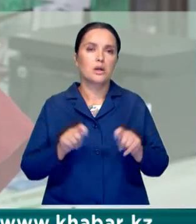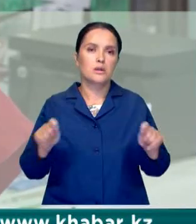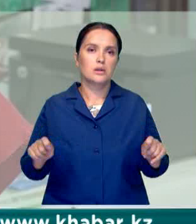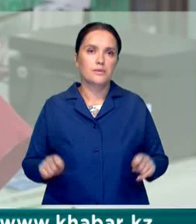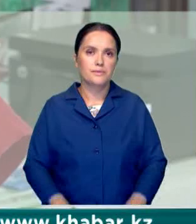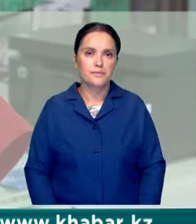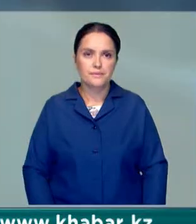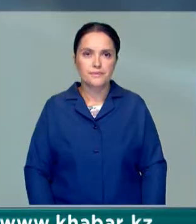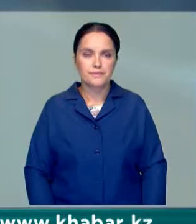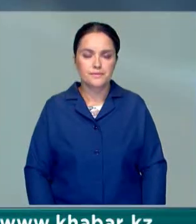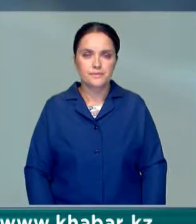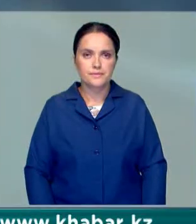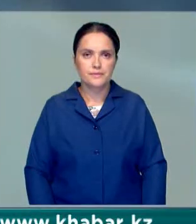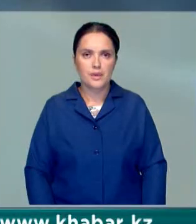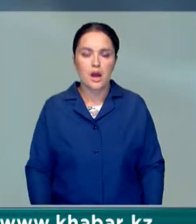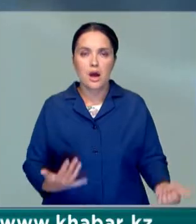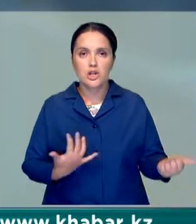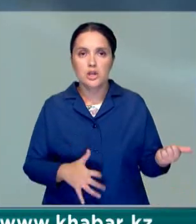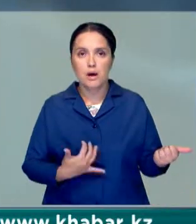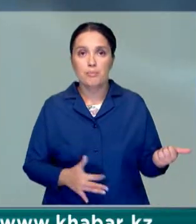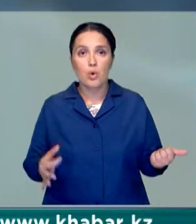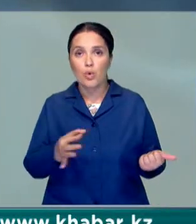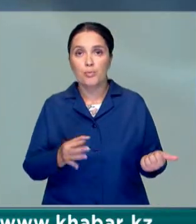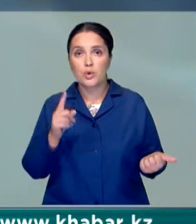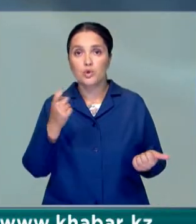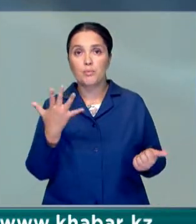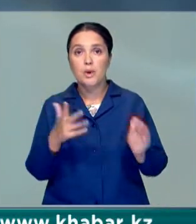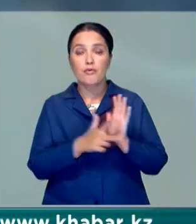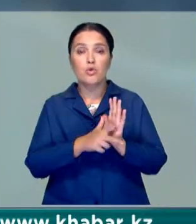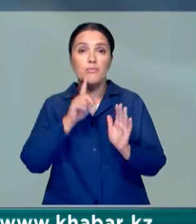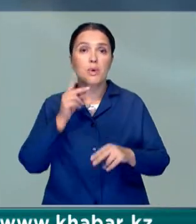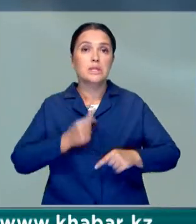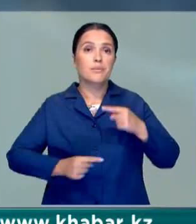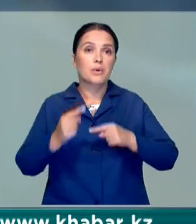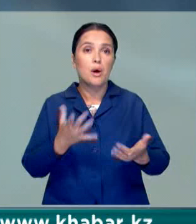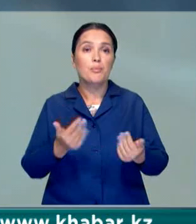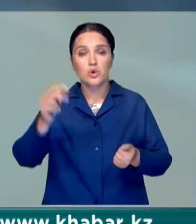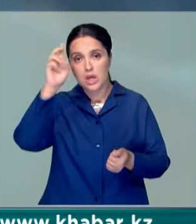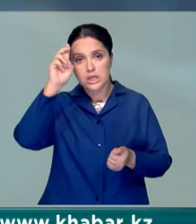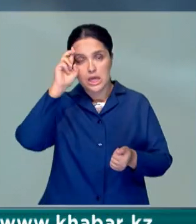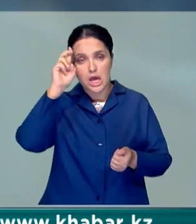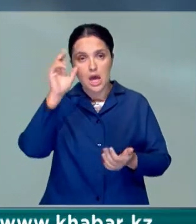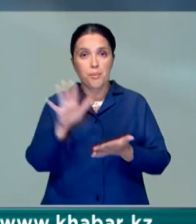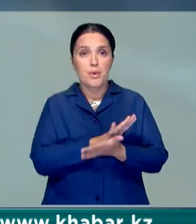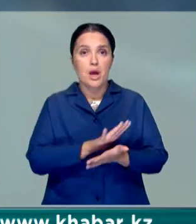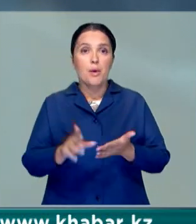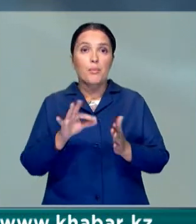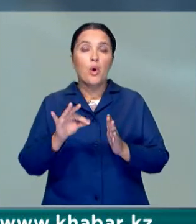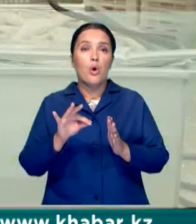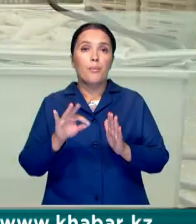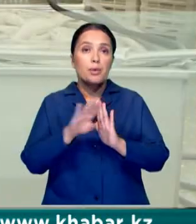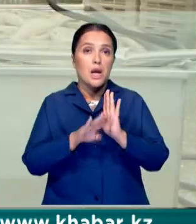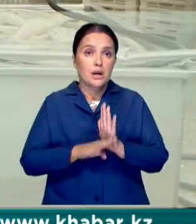вести. В Жамбылской области 158 молодых предпринимателей получили государственные гранты по